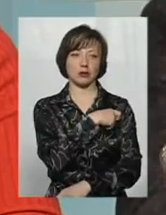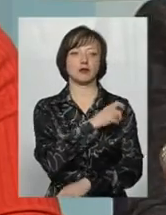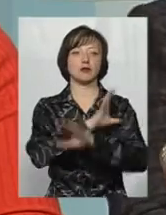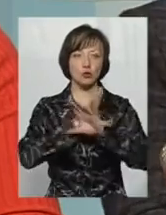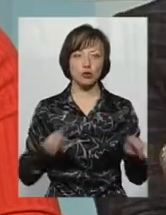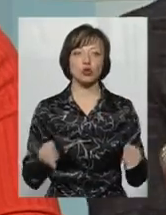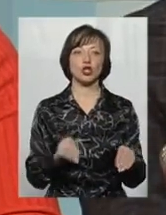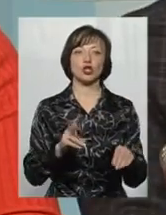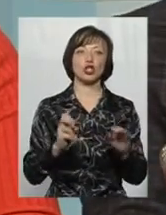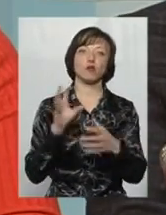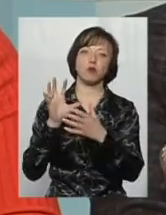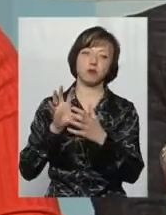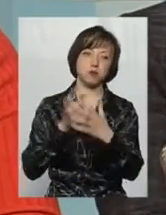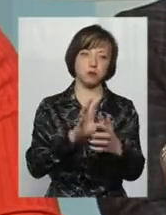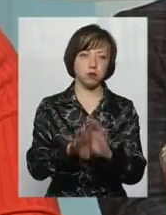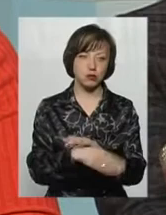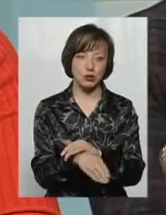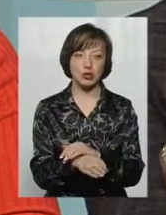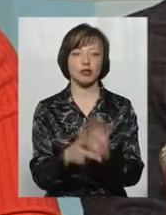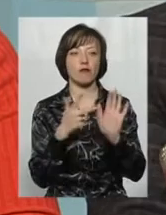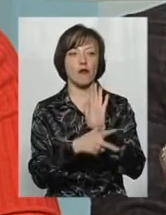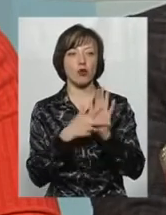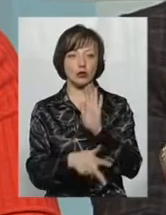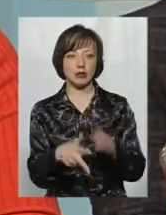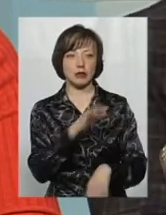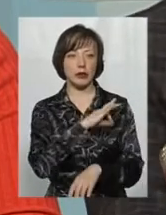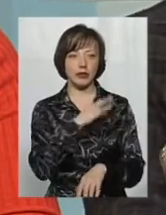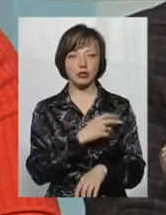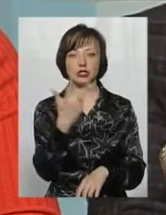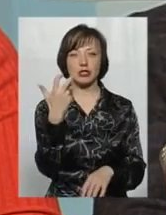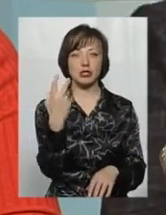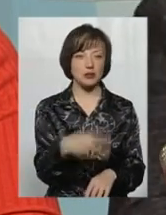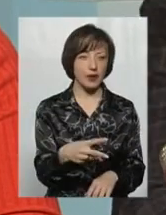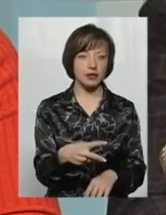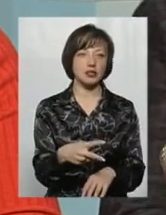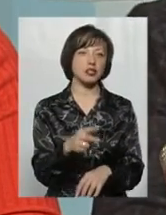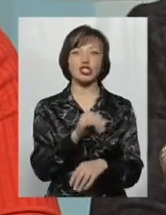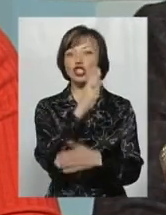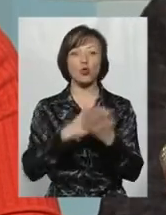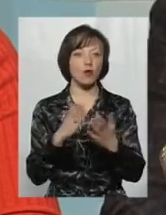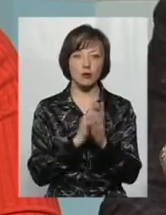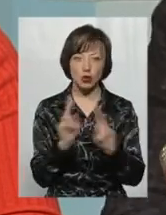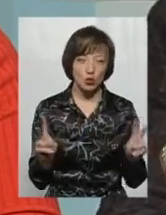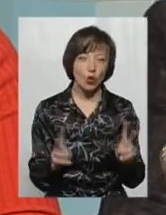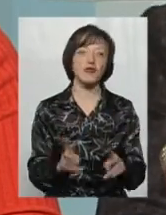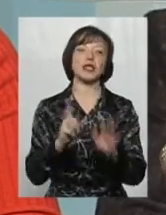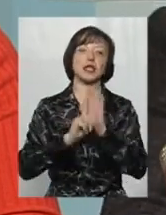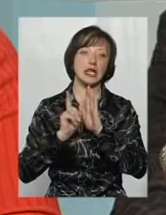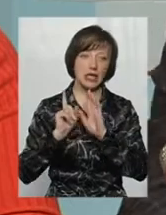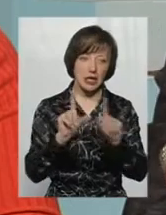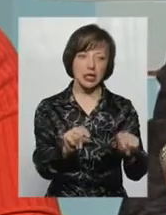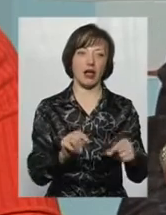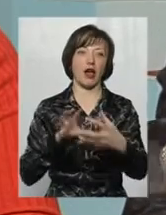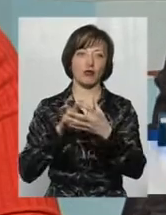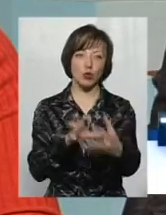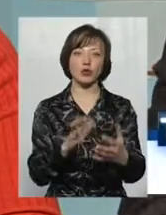Тоді, чи їде пустий автобус, чи їде 80 пільговиків, чи 320, чи взагалі ніхто не їде. Він їде автобусом, бо в нього